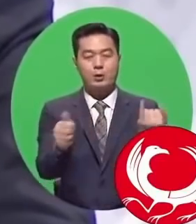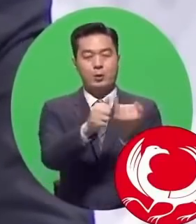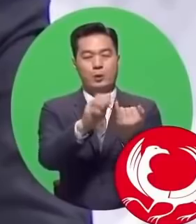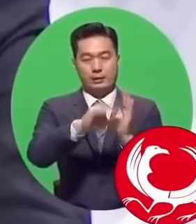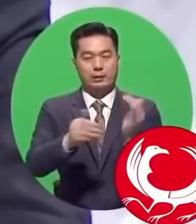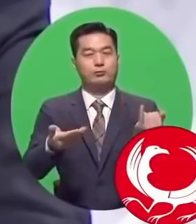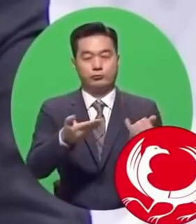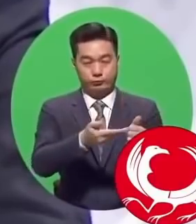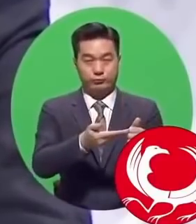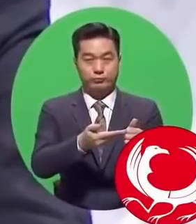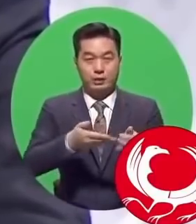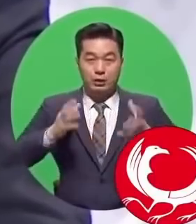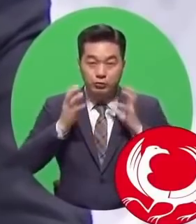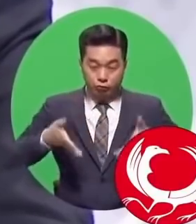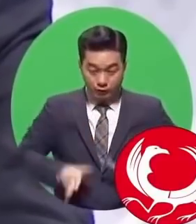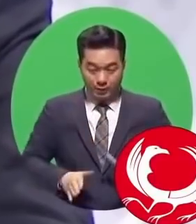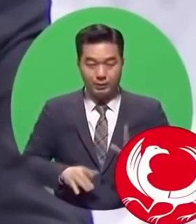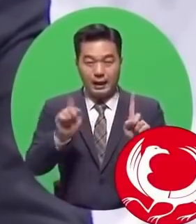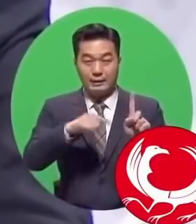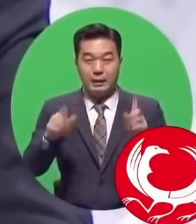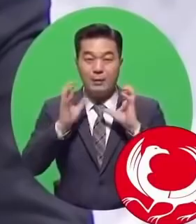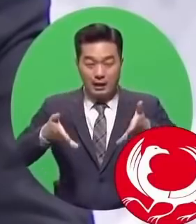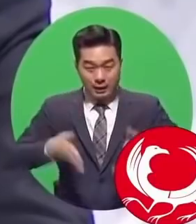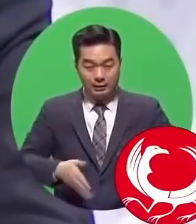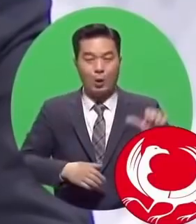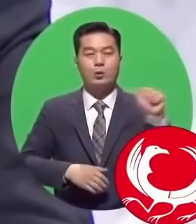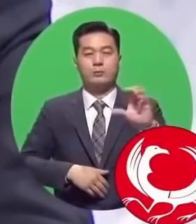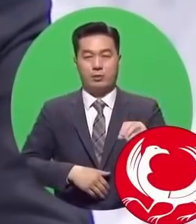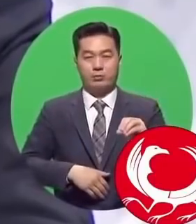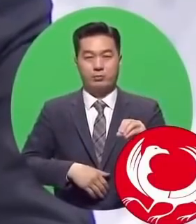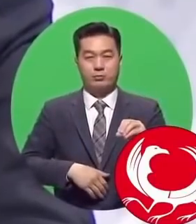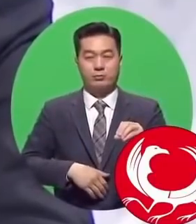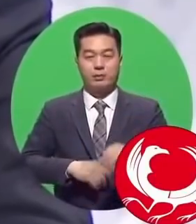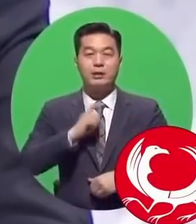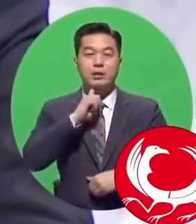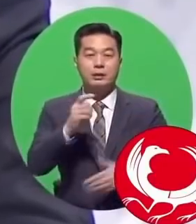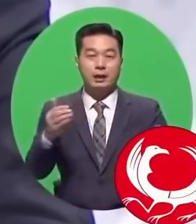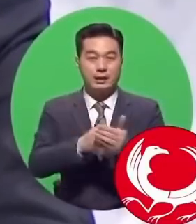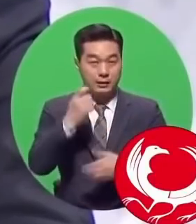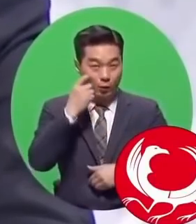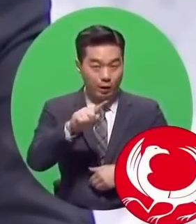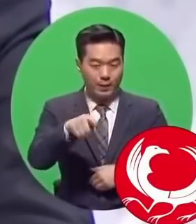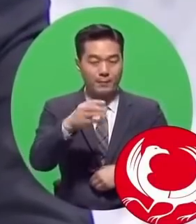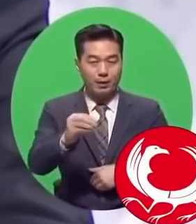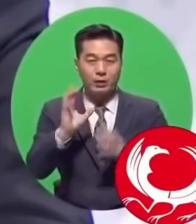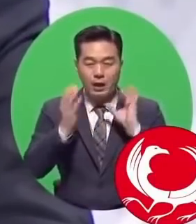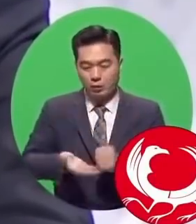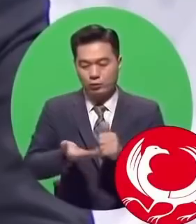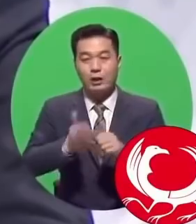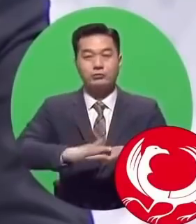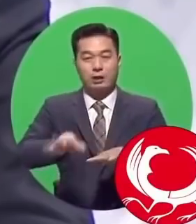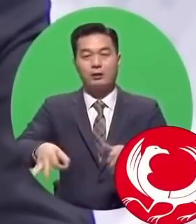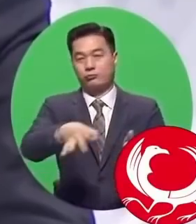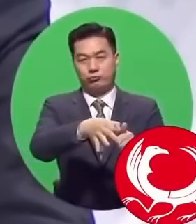드리겠습니다. 출산하면 1인당 5천만 원, 자녀가 10살 때까지 월 100만 원, 육아수당을